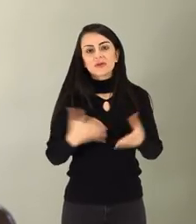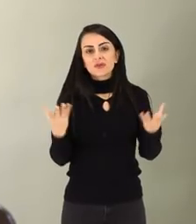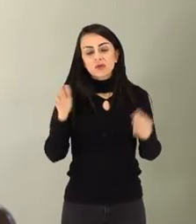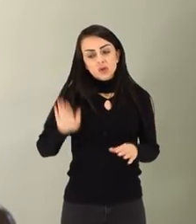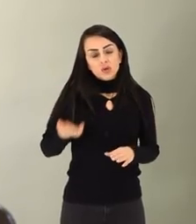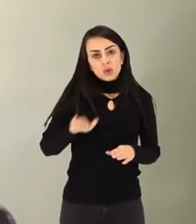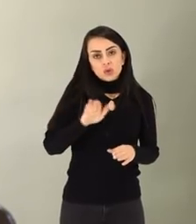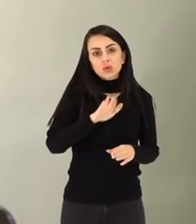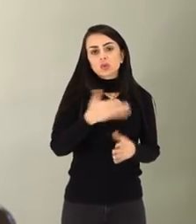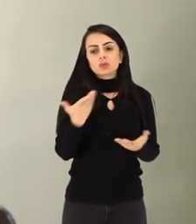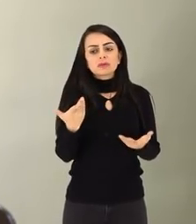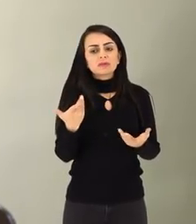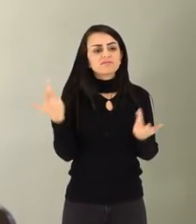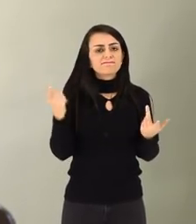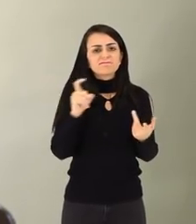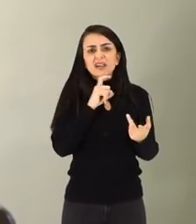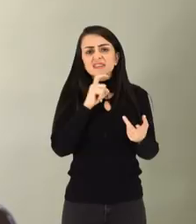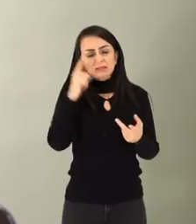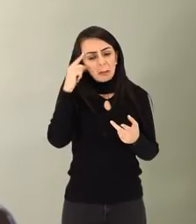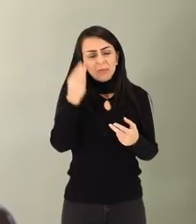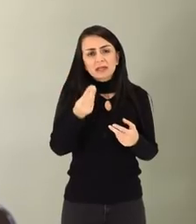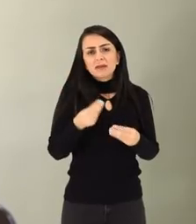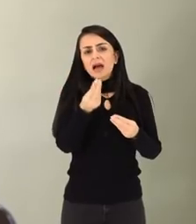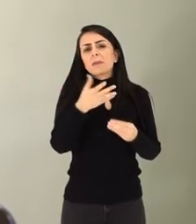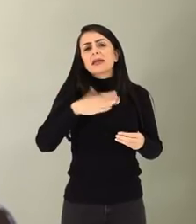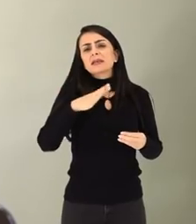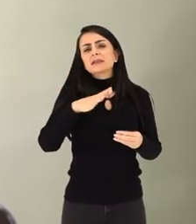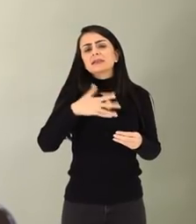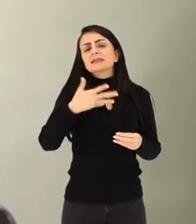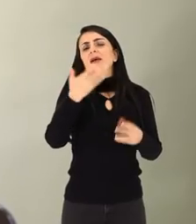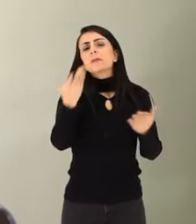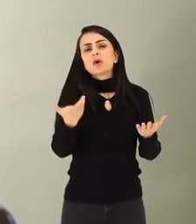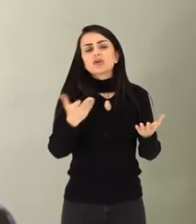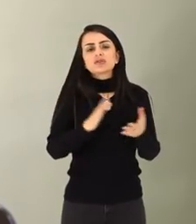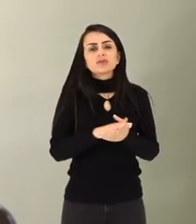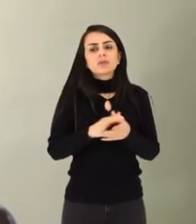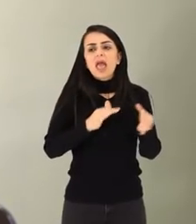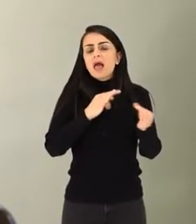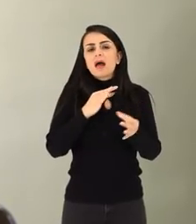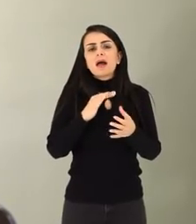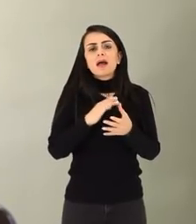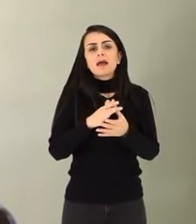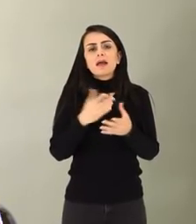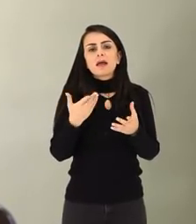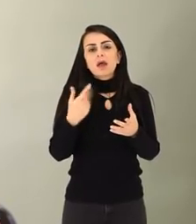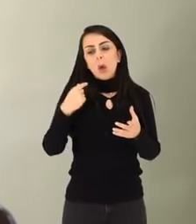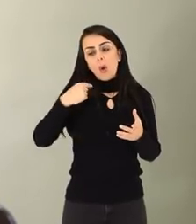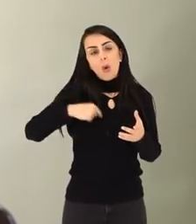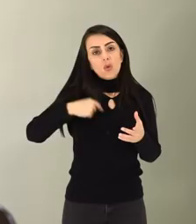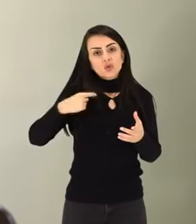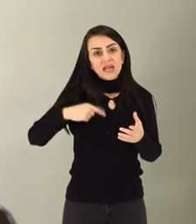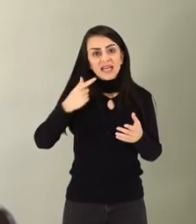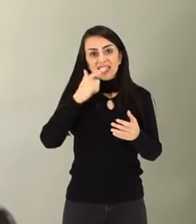bildiğim kadarıyla okuduğum yer, yanlış da şey yapmak istemiyorum aslında, ifade etmek istemiyorum. Yanlış okumadım umarım. Özel